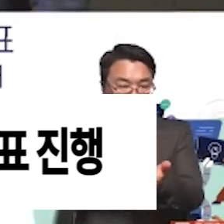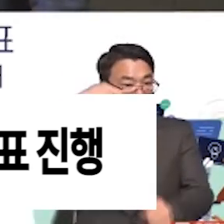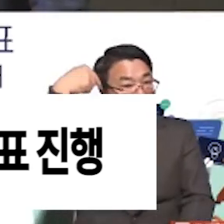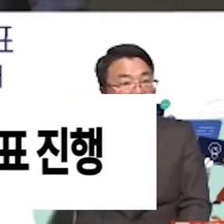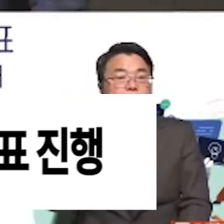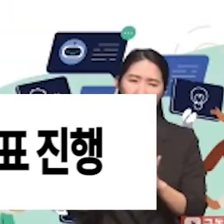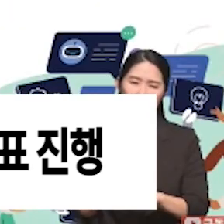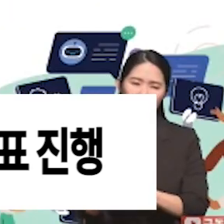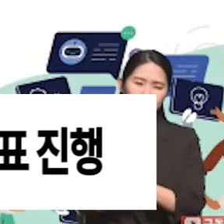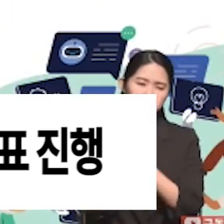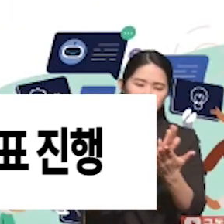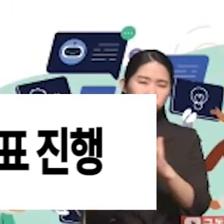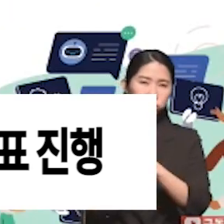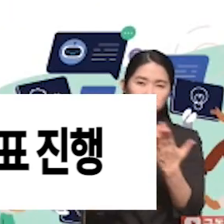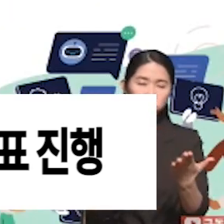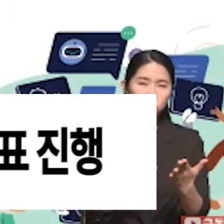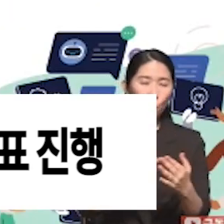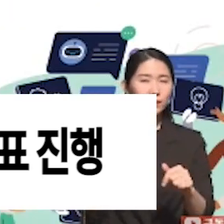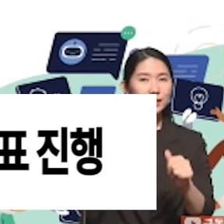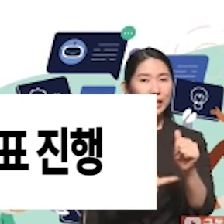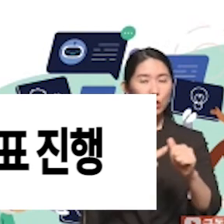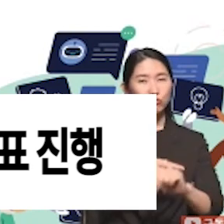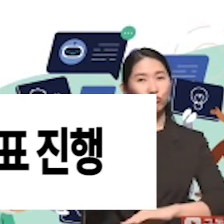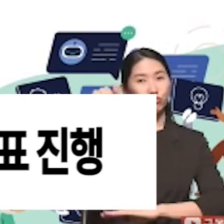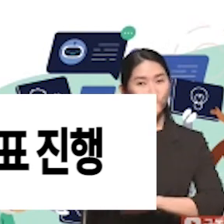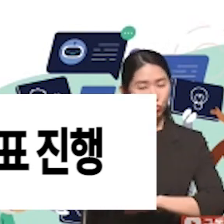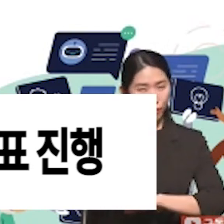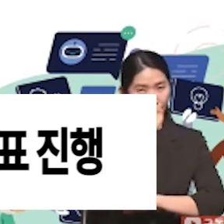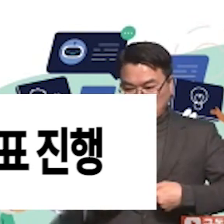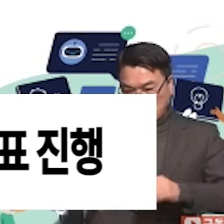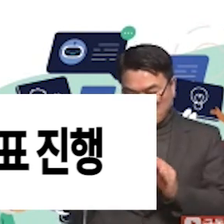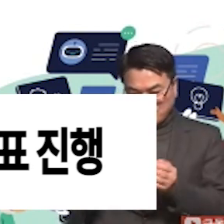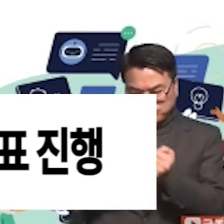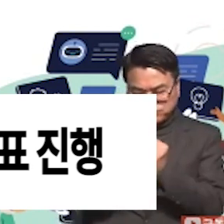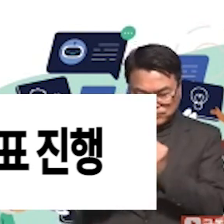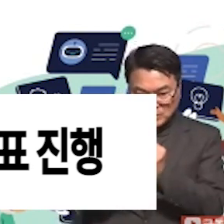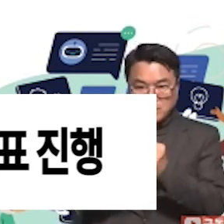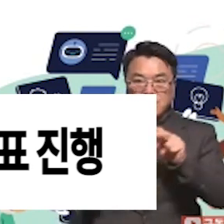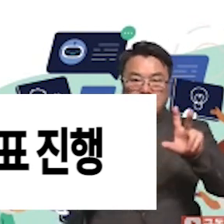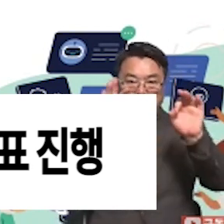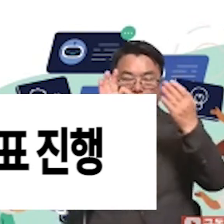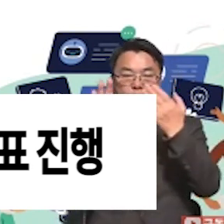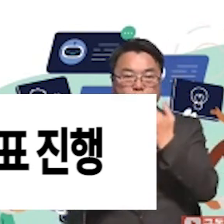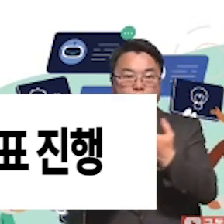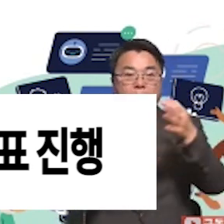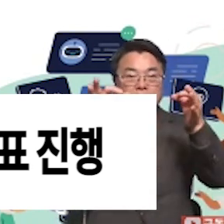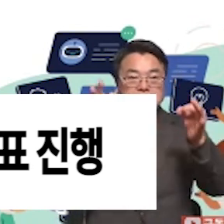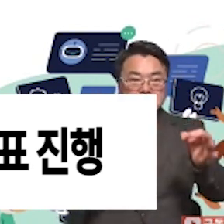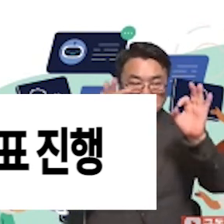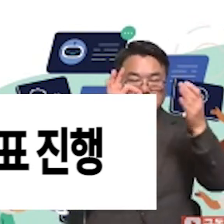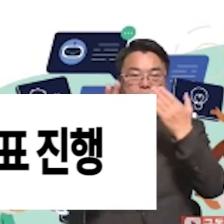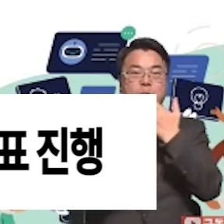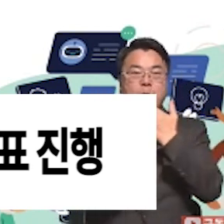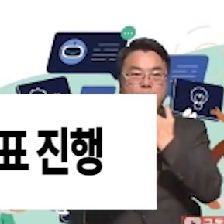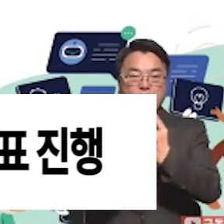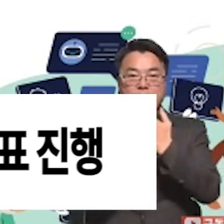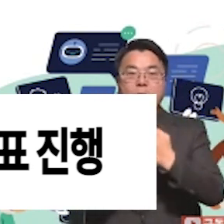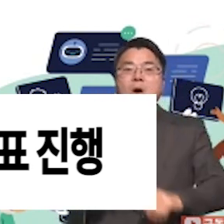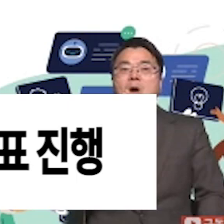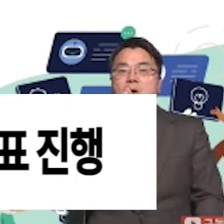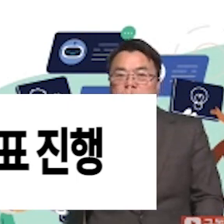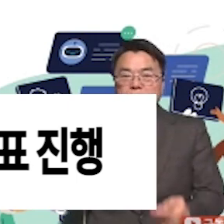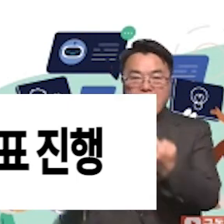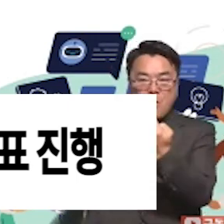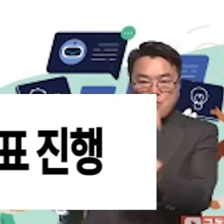한계와 이슈 생성형 ai와 체 GPT 활용 전략 초대형 AI 달라지는 비즈니스와 달라지는